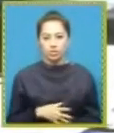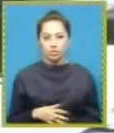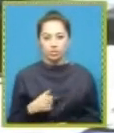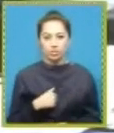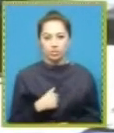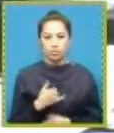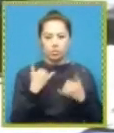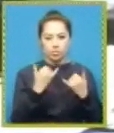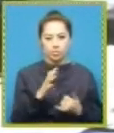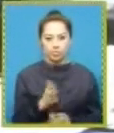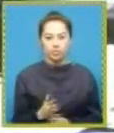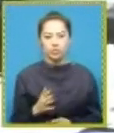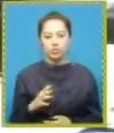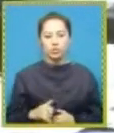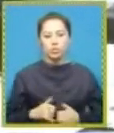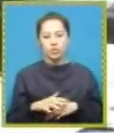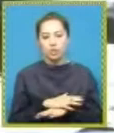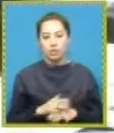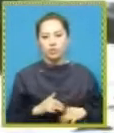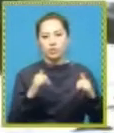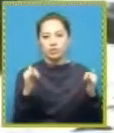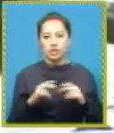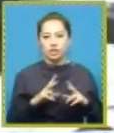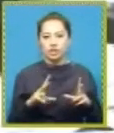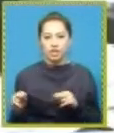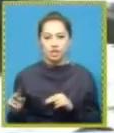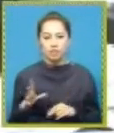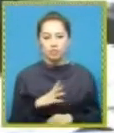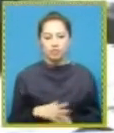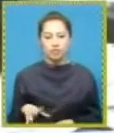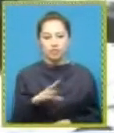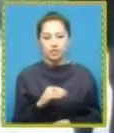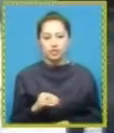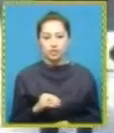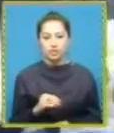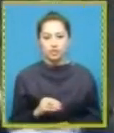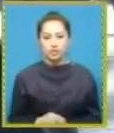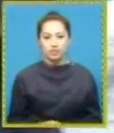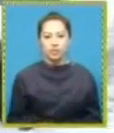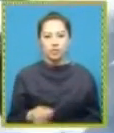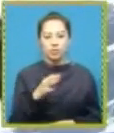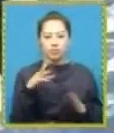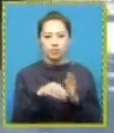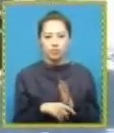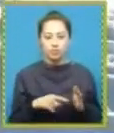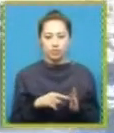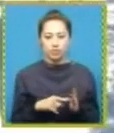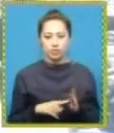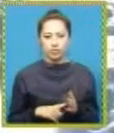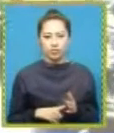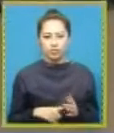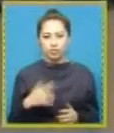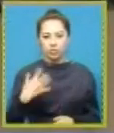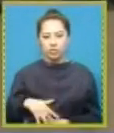тілейміз. Еліміз өркендей болсын, бақытты болсын, өсіп өне берейік. Ауданда бас аяғы 55 елді